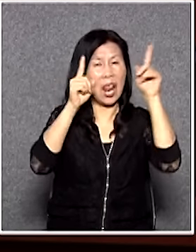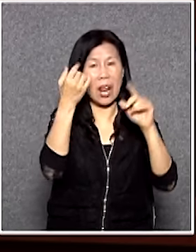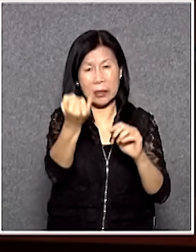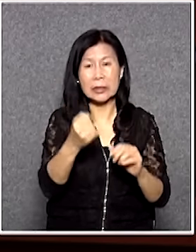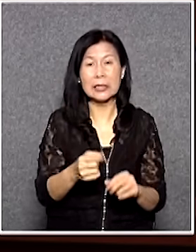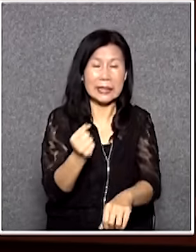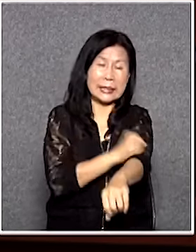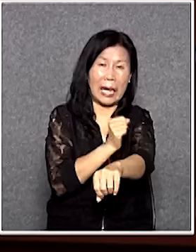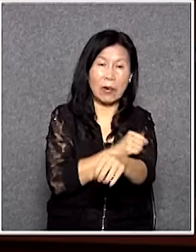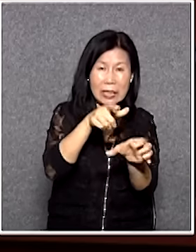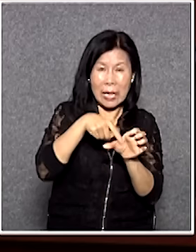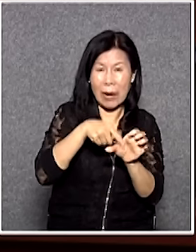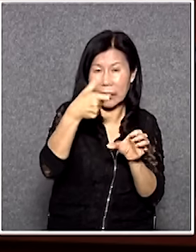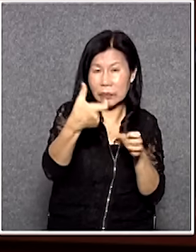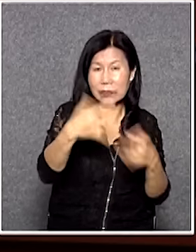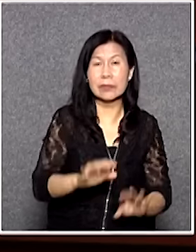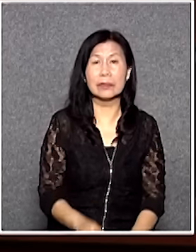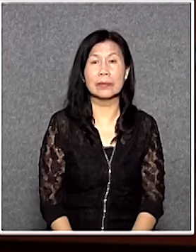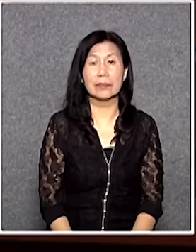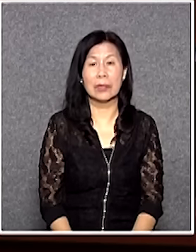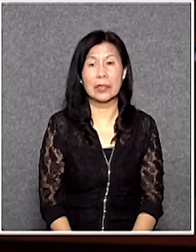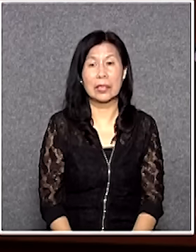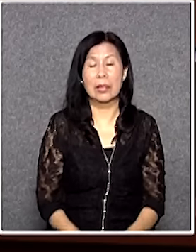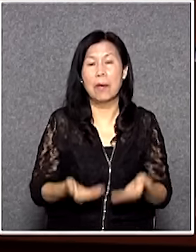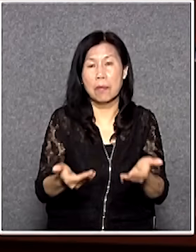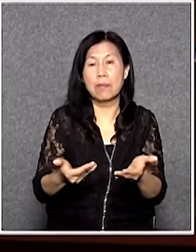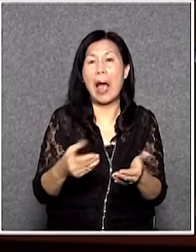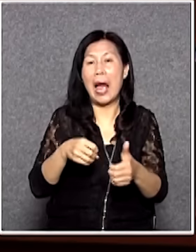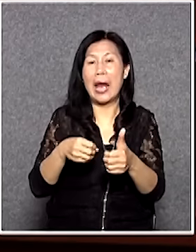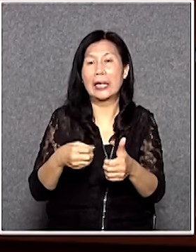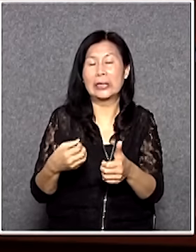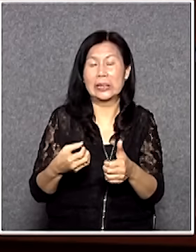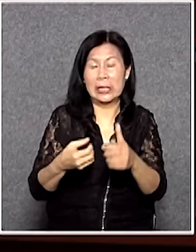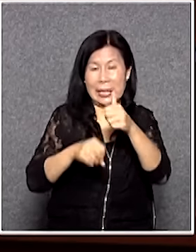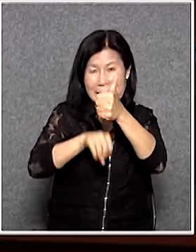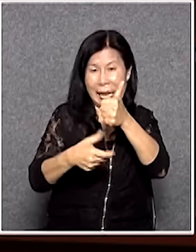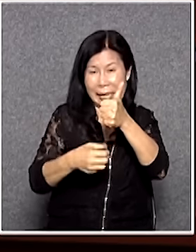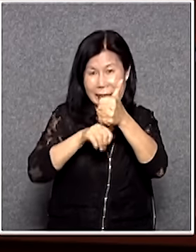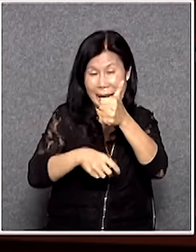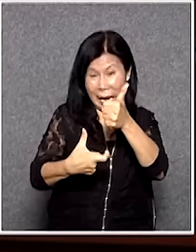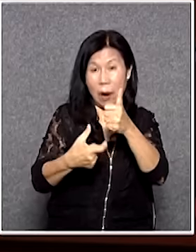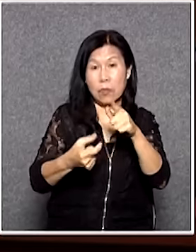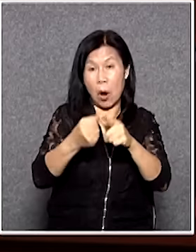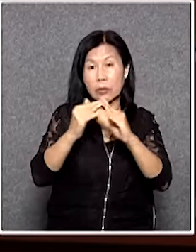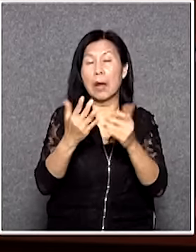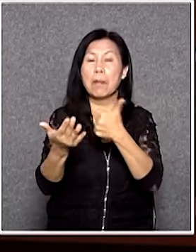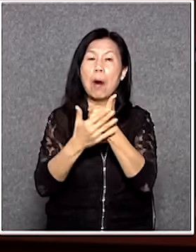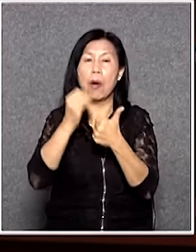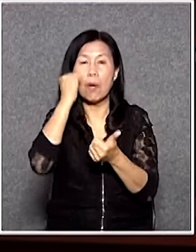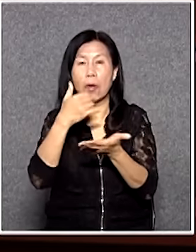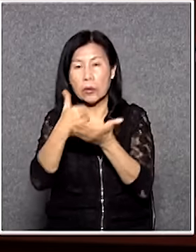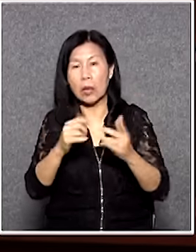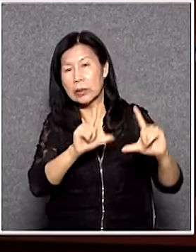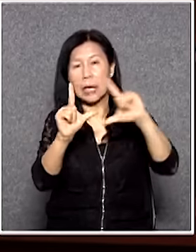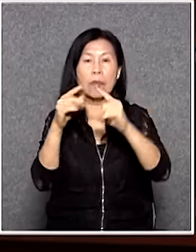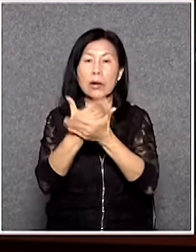辛苦赚来的钱就走去益啲基金公司，没办法去解决他们退休生计的问题，就索